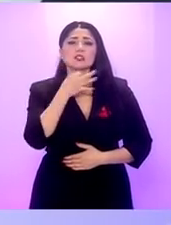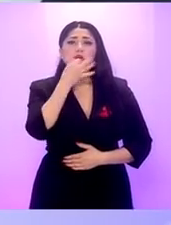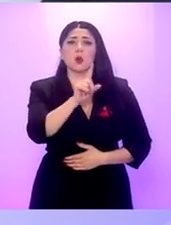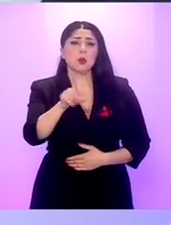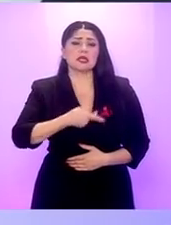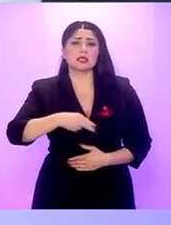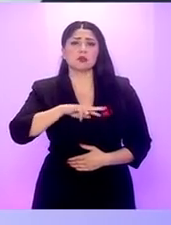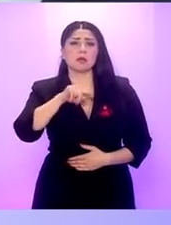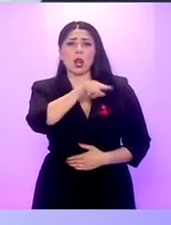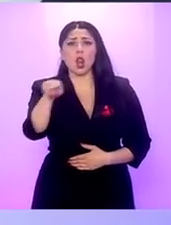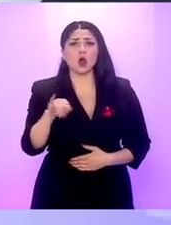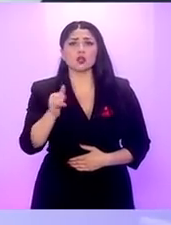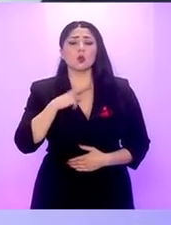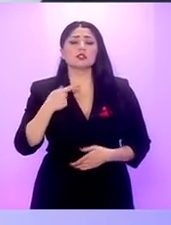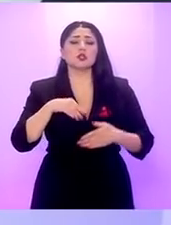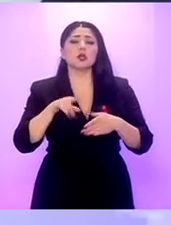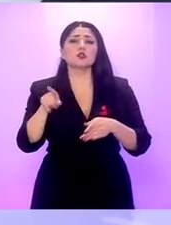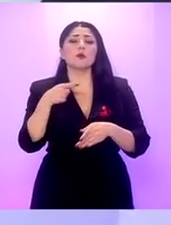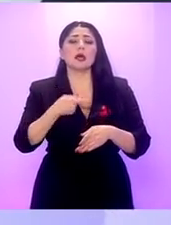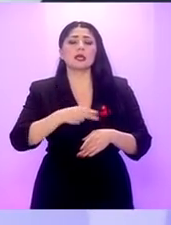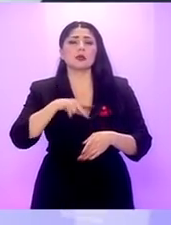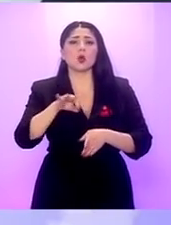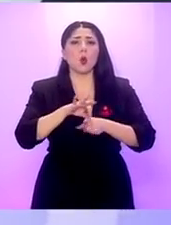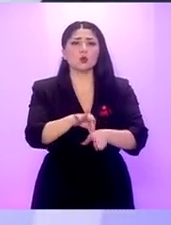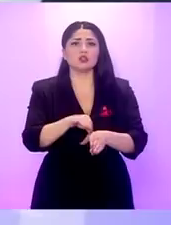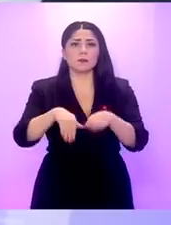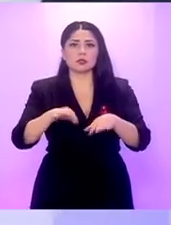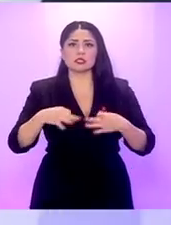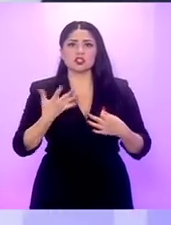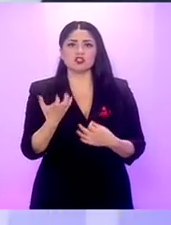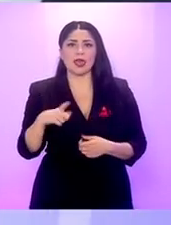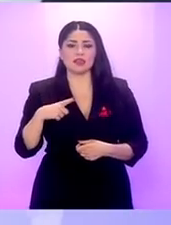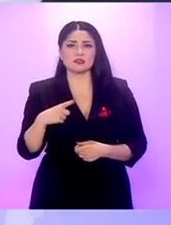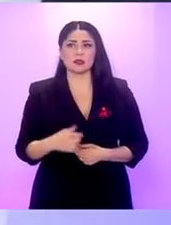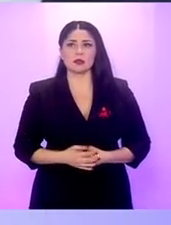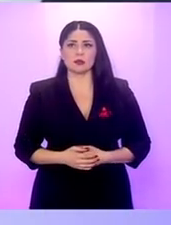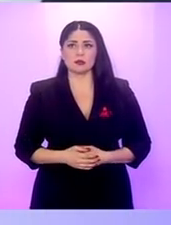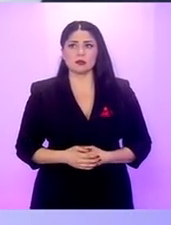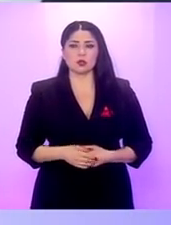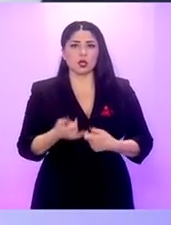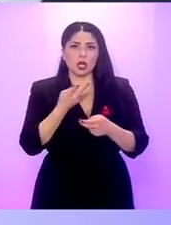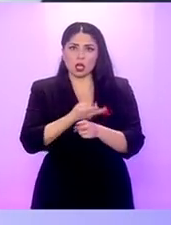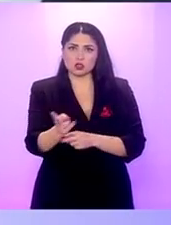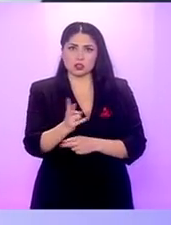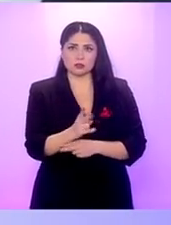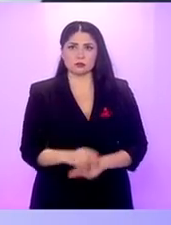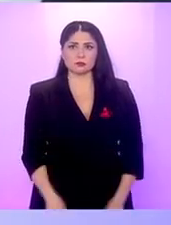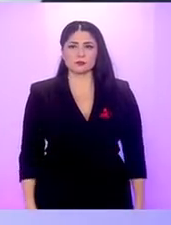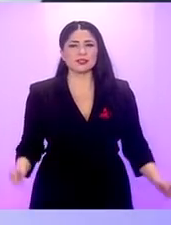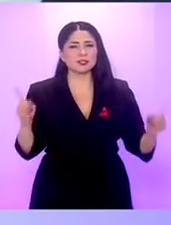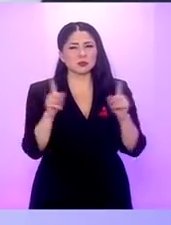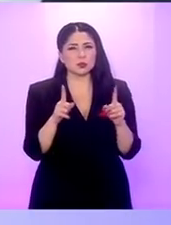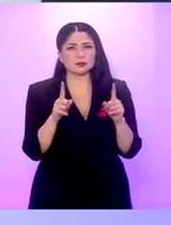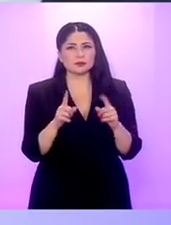nu e responsabilitatea lor și că nu e în subordinea Ministerului Sănătății, ceea ce este, din punctul meu de vedere, total greșit. Și scurt aș vrea,